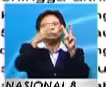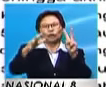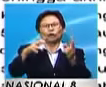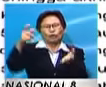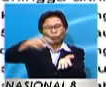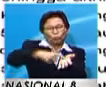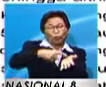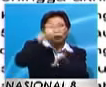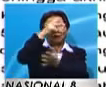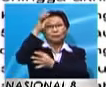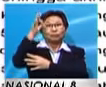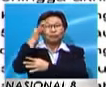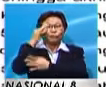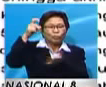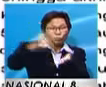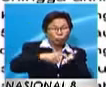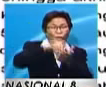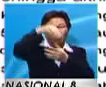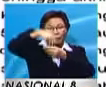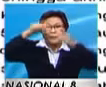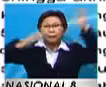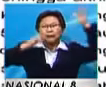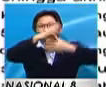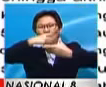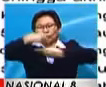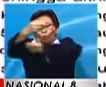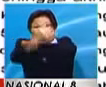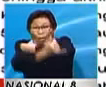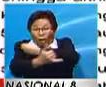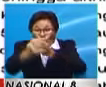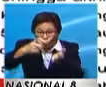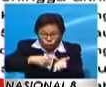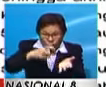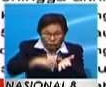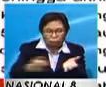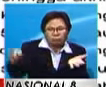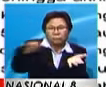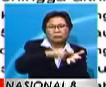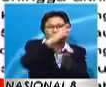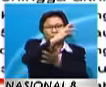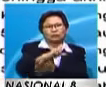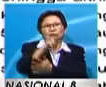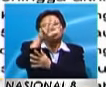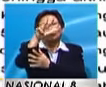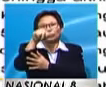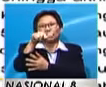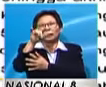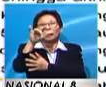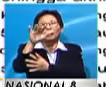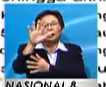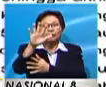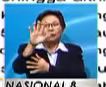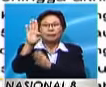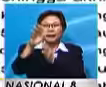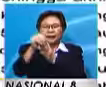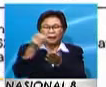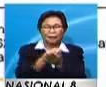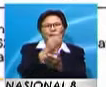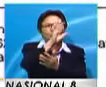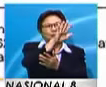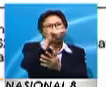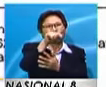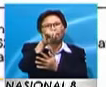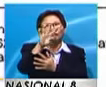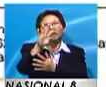kerajaan Tuhan yang merangkumi hutang domestik dan hutang luar posisi mencatat 630 dan 5.bin Ringgit atau